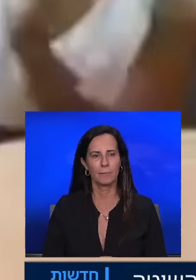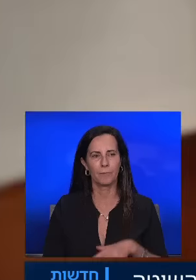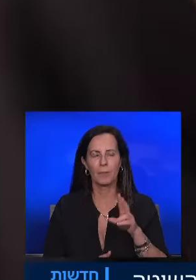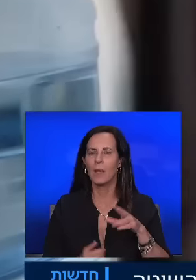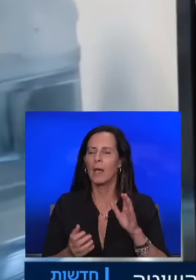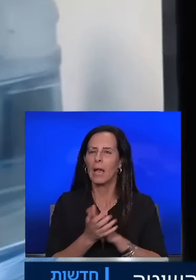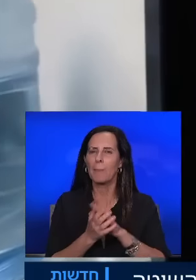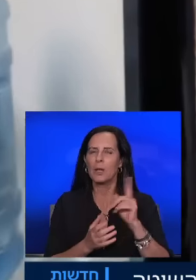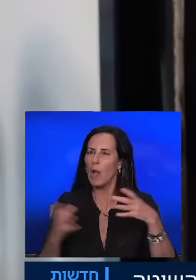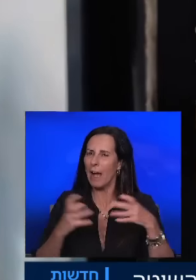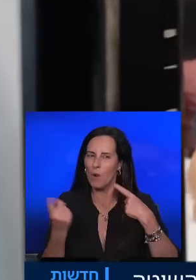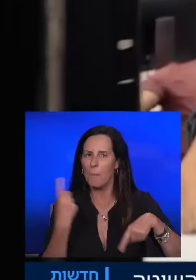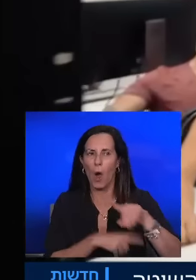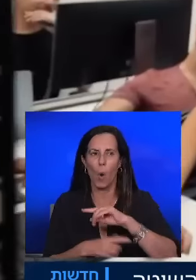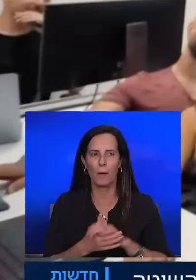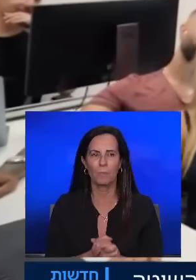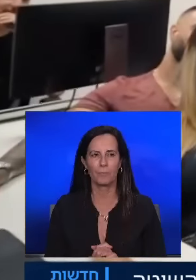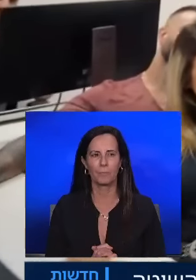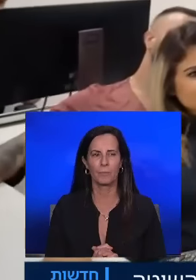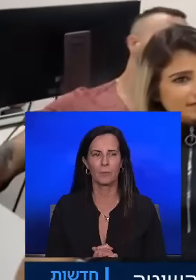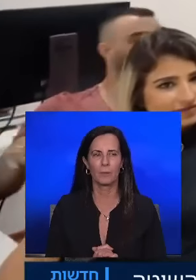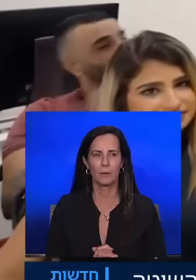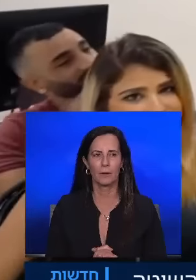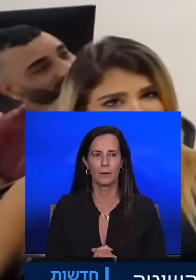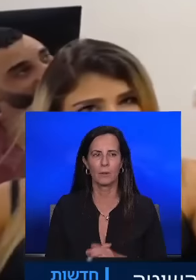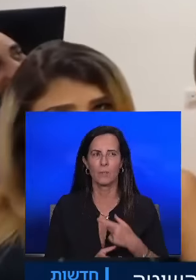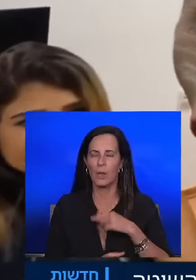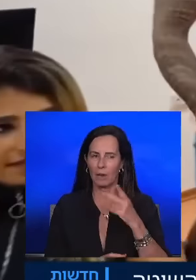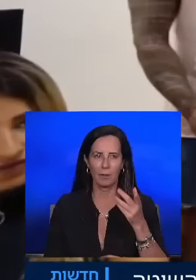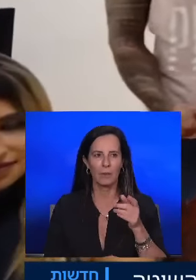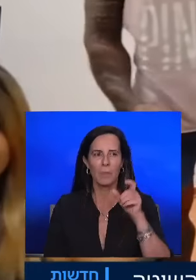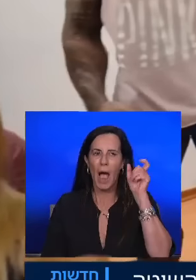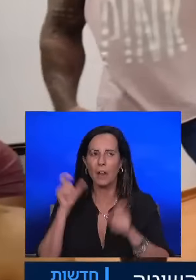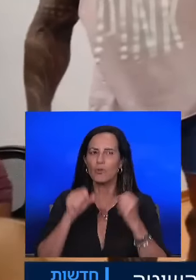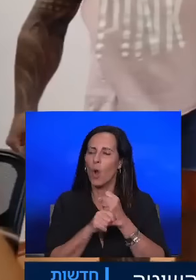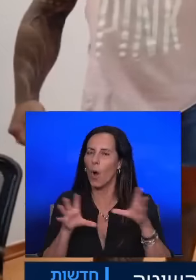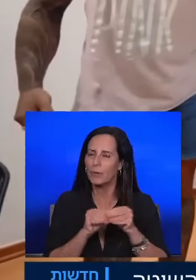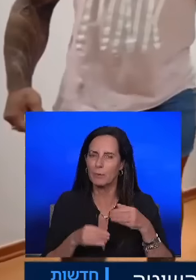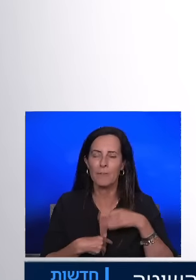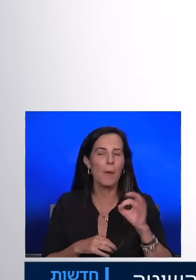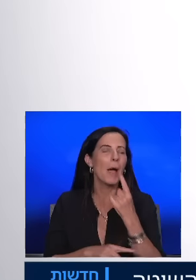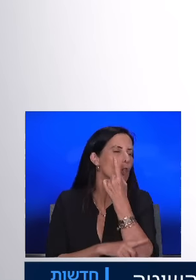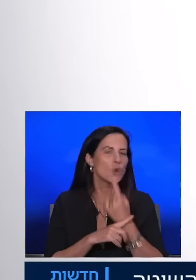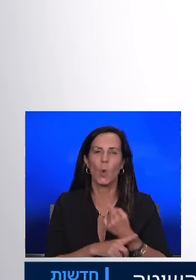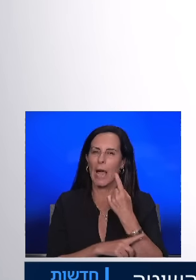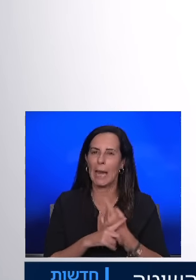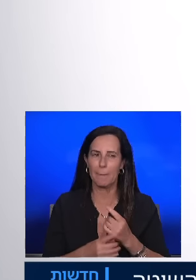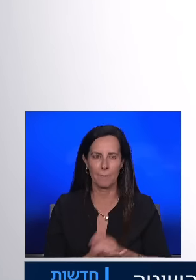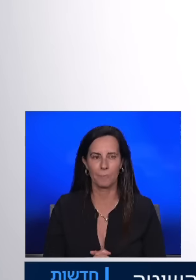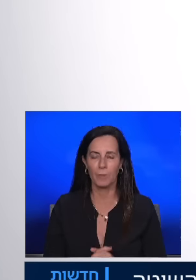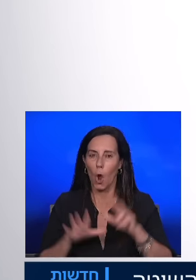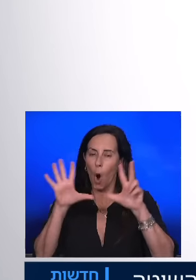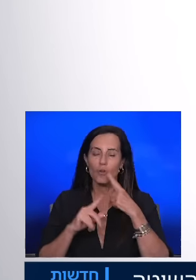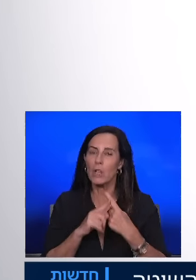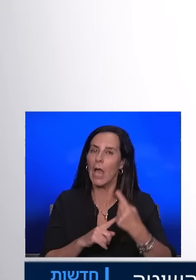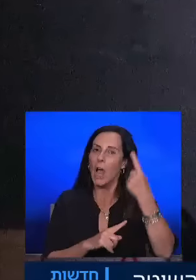מאחורה שאתה לא רואים אותה. אתם לא רואים אותה של פאפה דיגיטל, שהם האנשים שעובדים איתנו והם תותחי על. באוגוסט בשנה